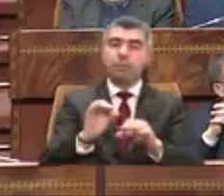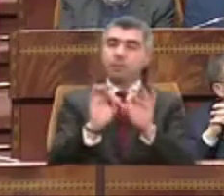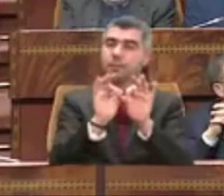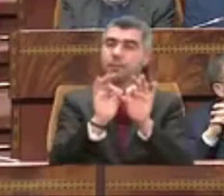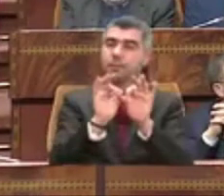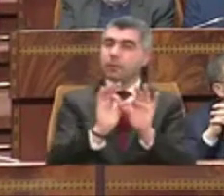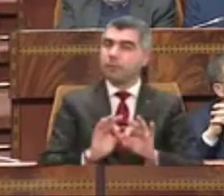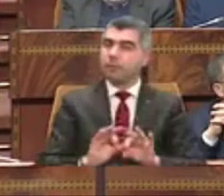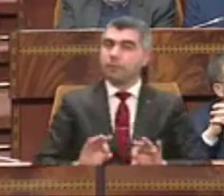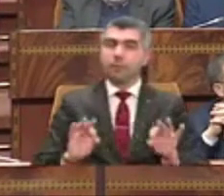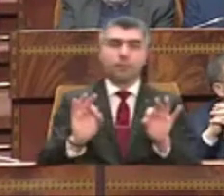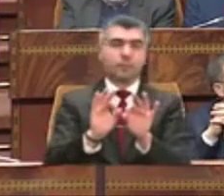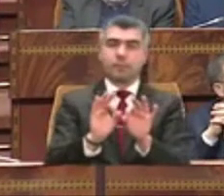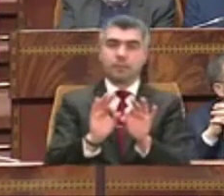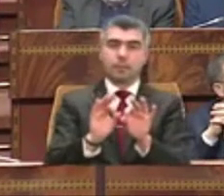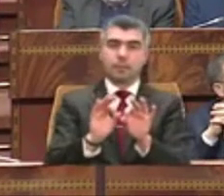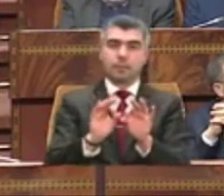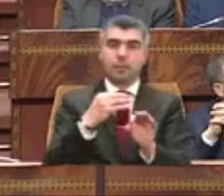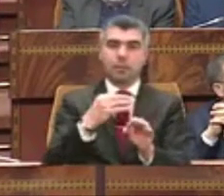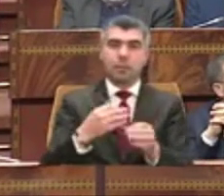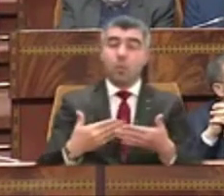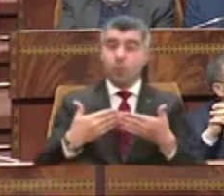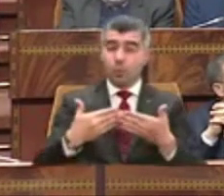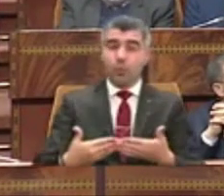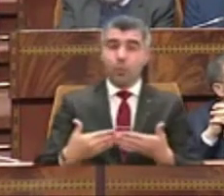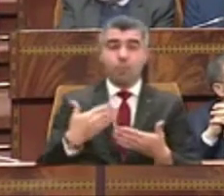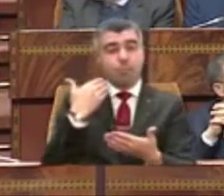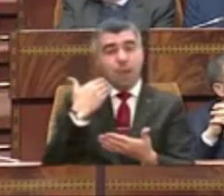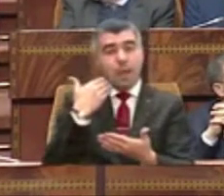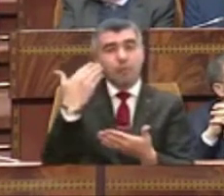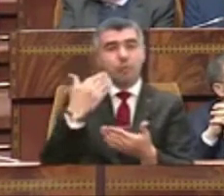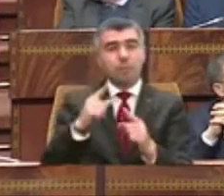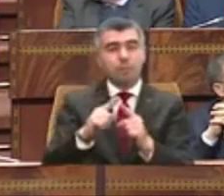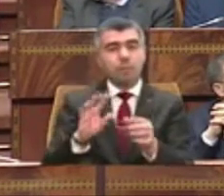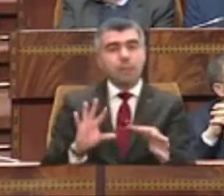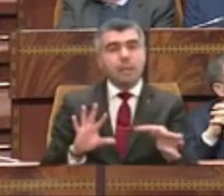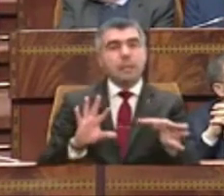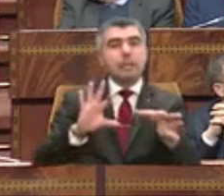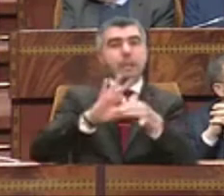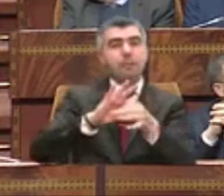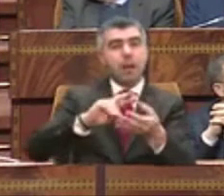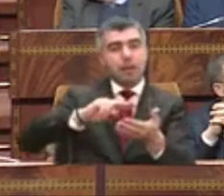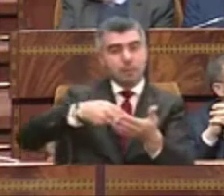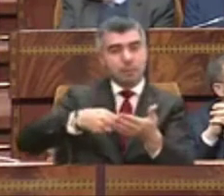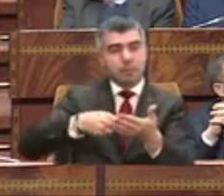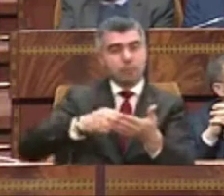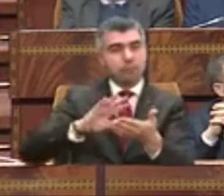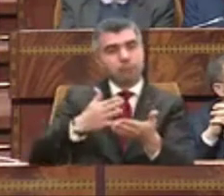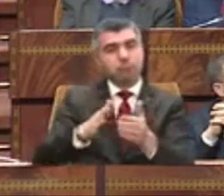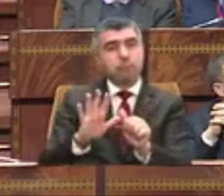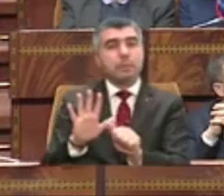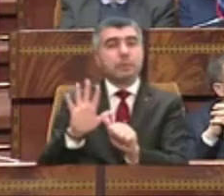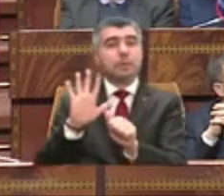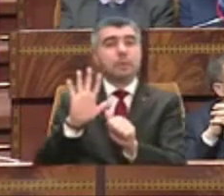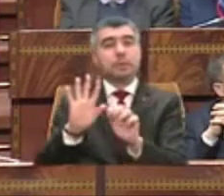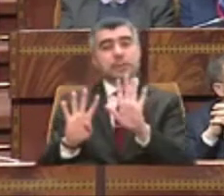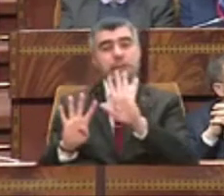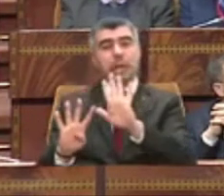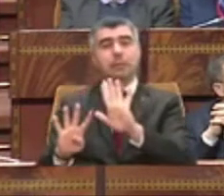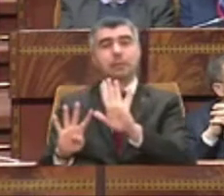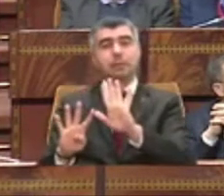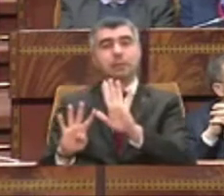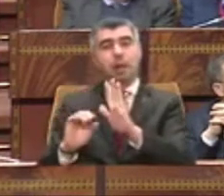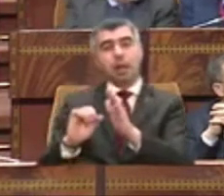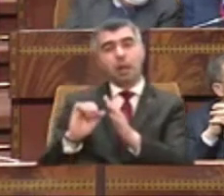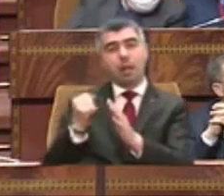منذ سنوات، واليوم كان جيت نحشم نتكلموا على اتفاقيه في العمر ديالها 9 سنوات من